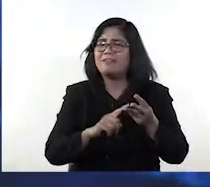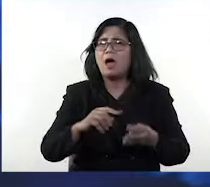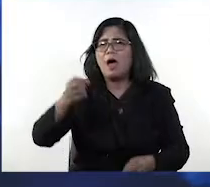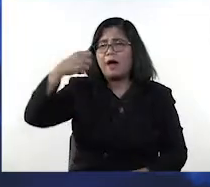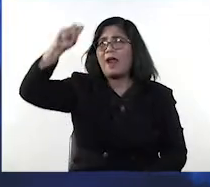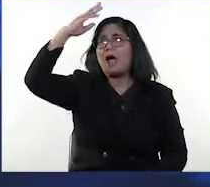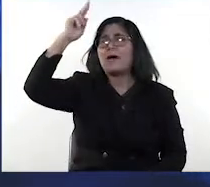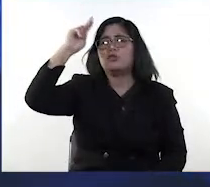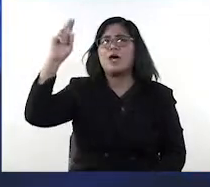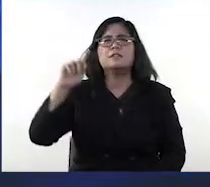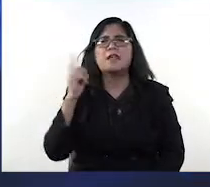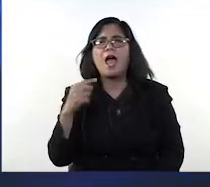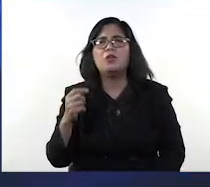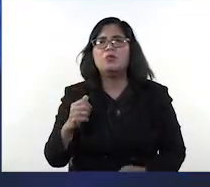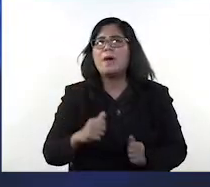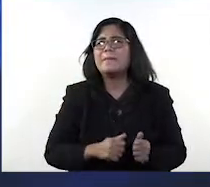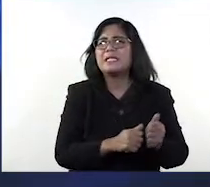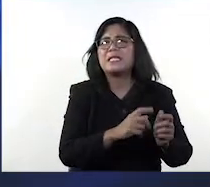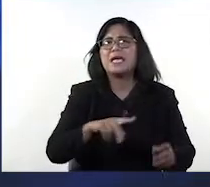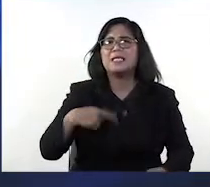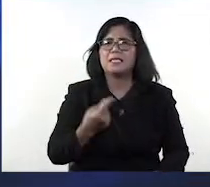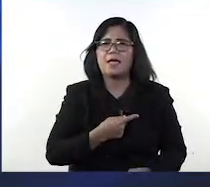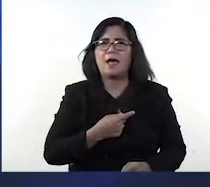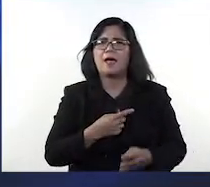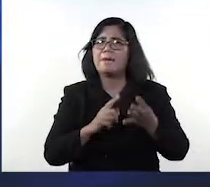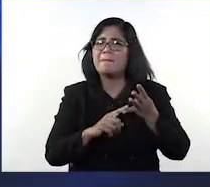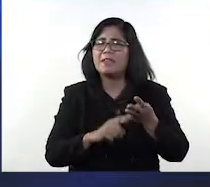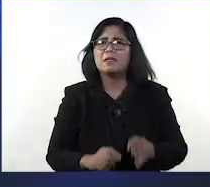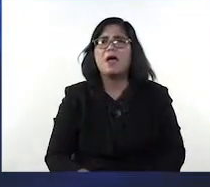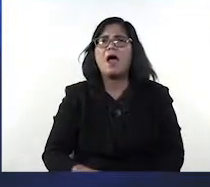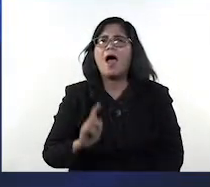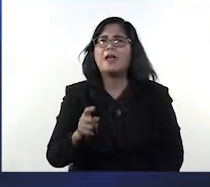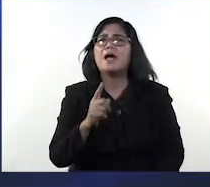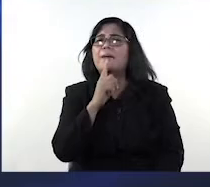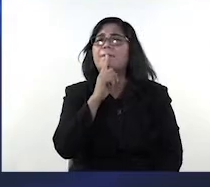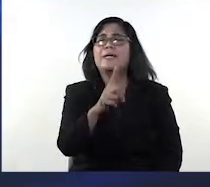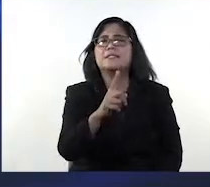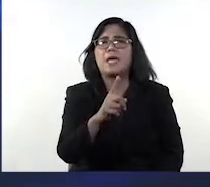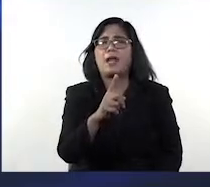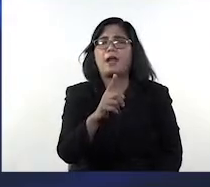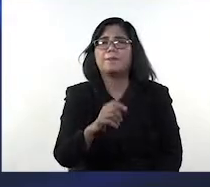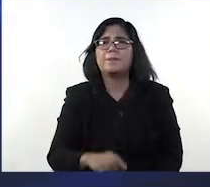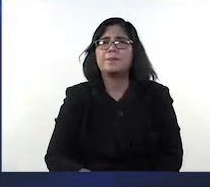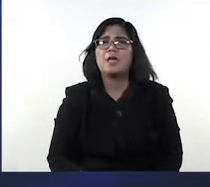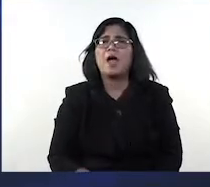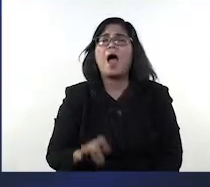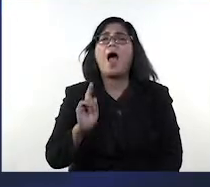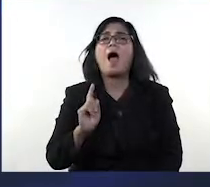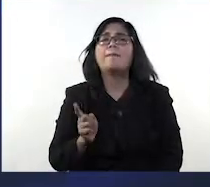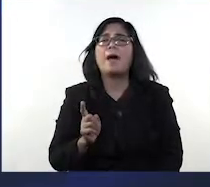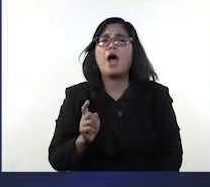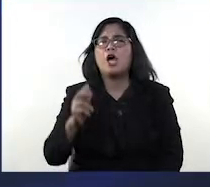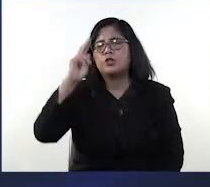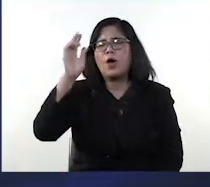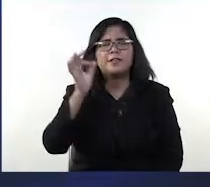anugerah Tuhan Yesus menyertai kita dan yang keempat ada kepastian Hai batuhan tidak